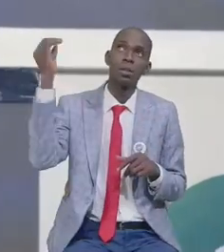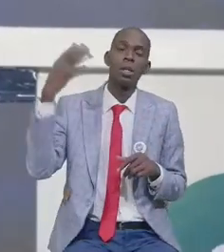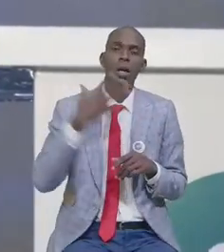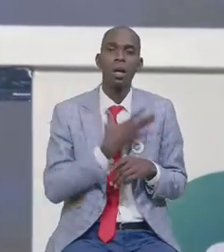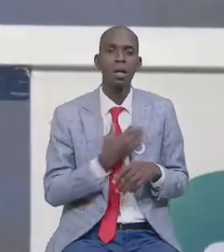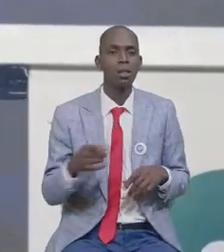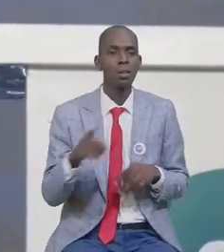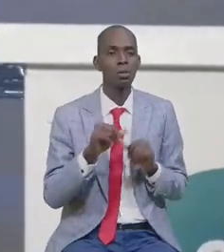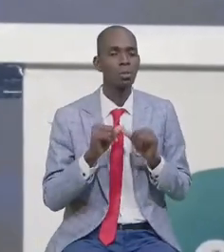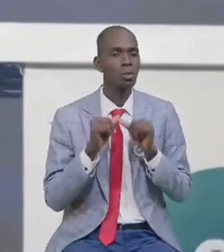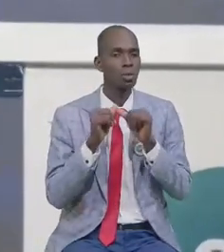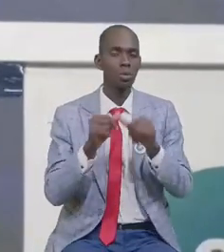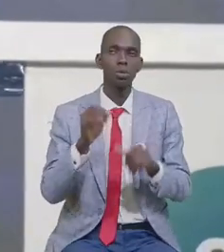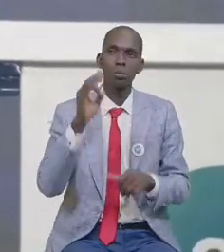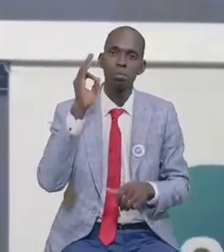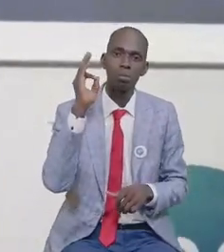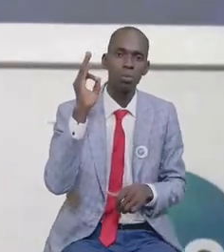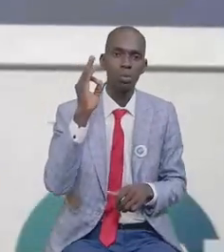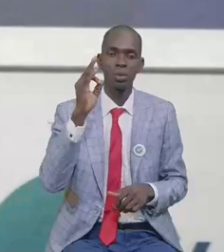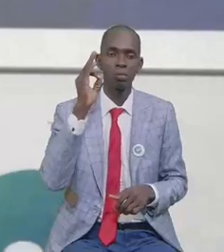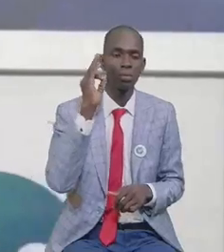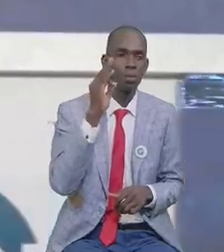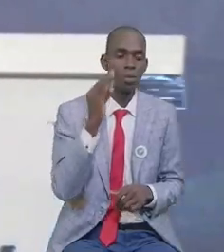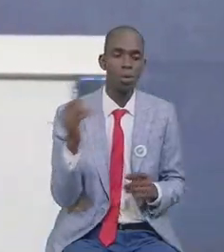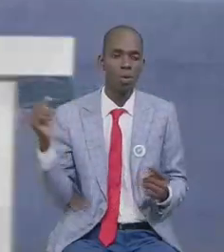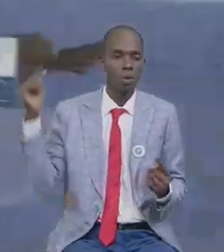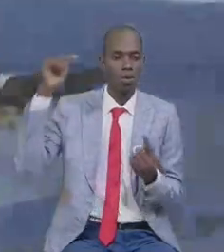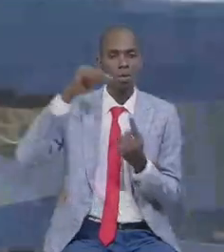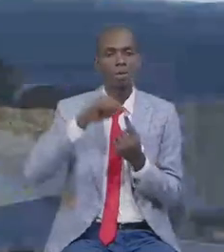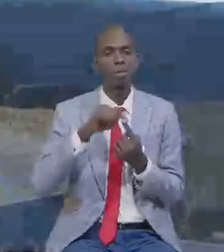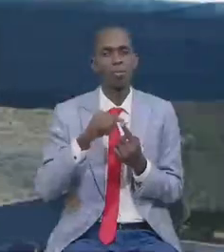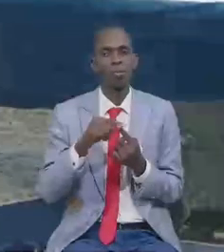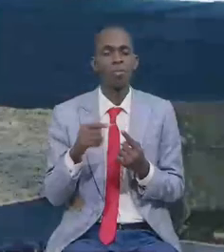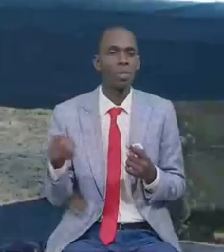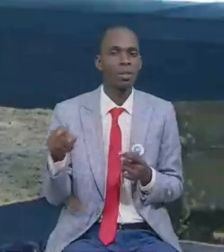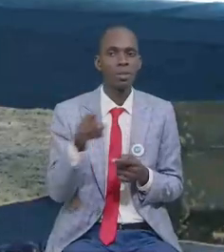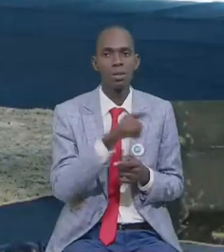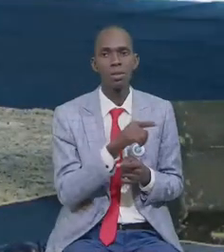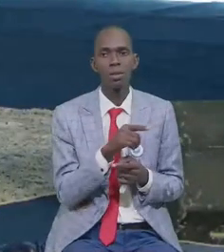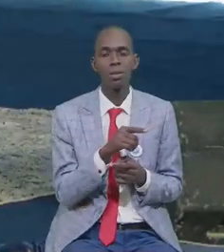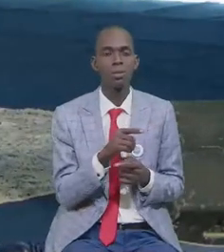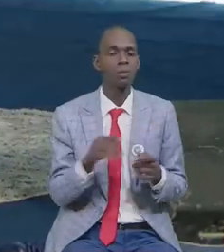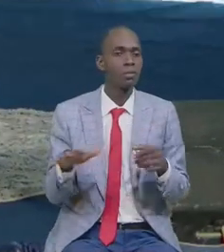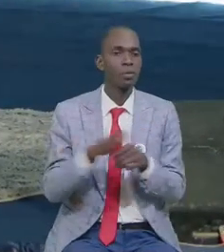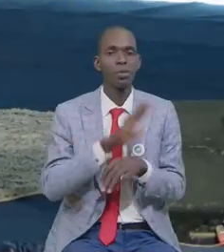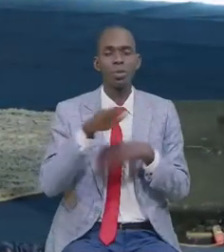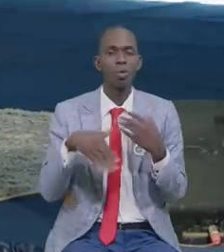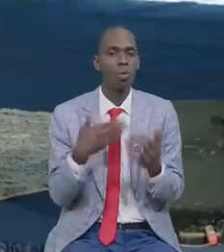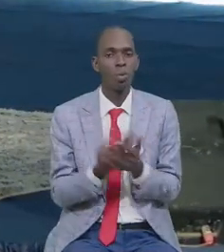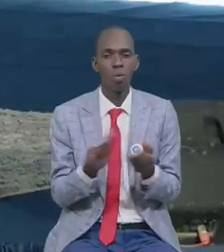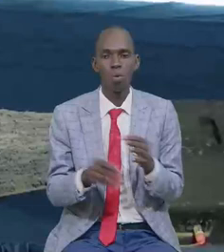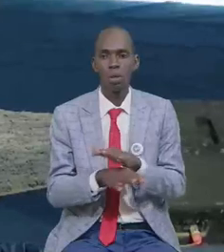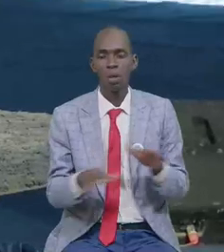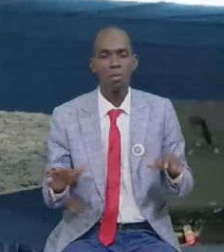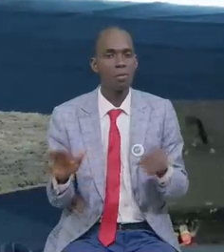à évangéliser et à moissonner jusqu'à ce qu'il occupe tout le territoire. Vous